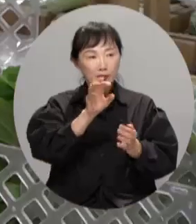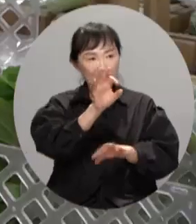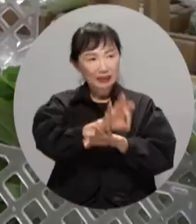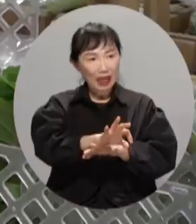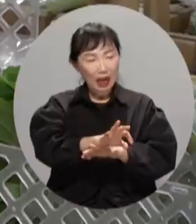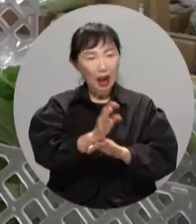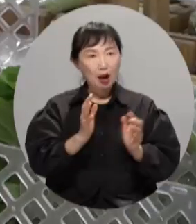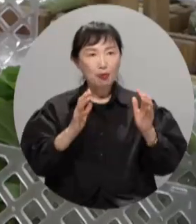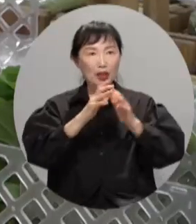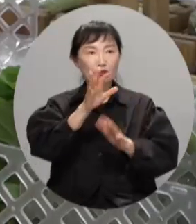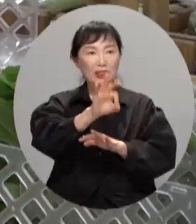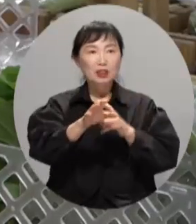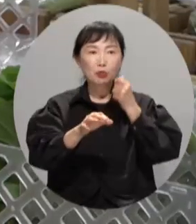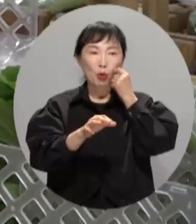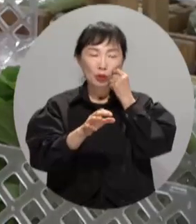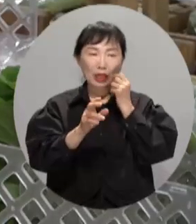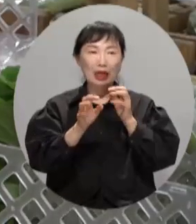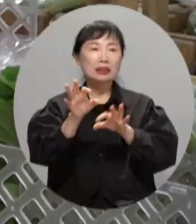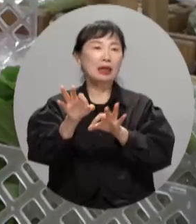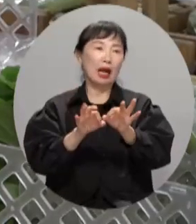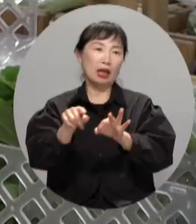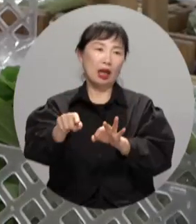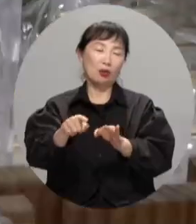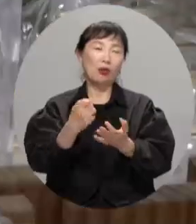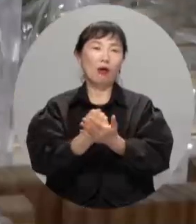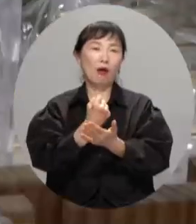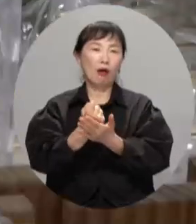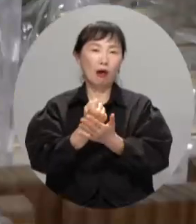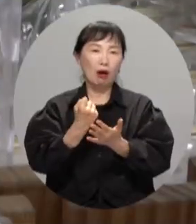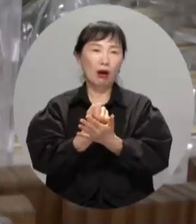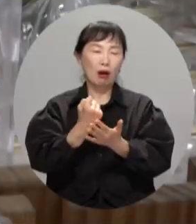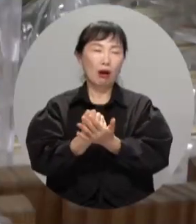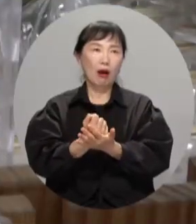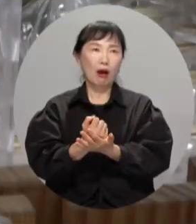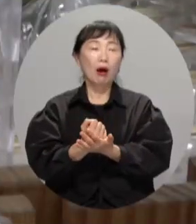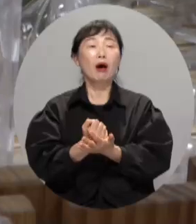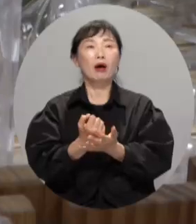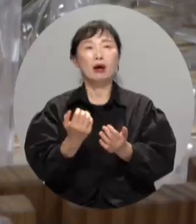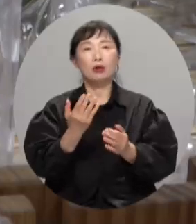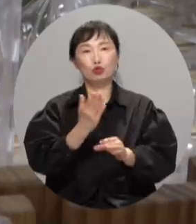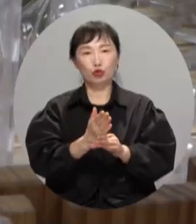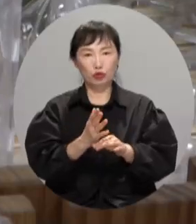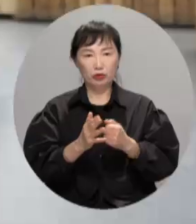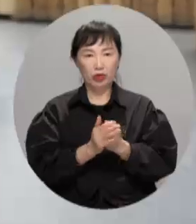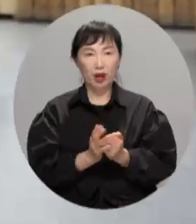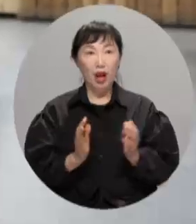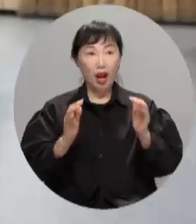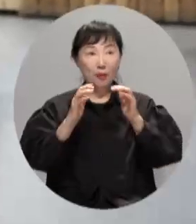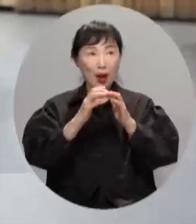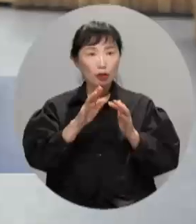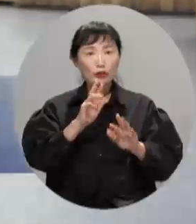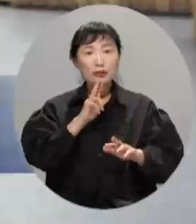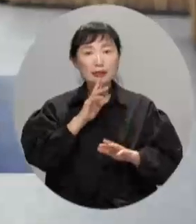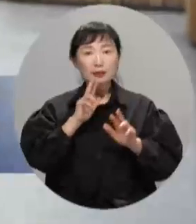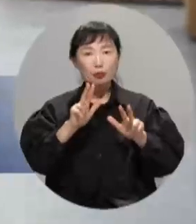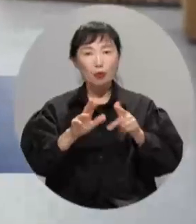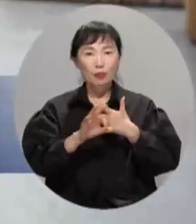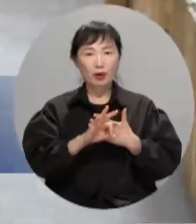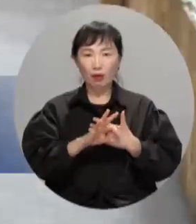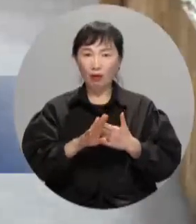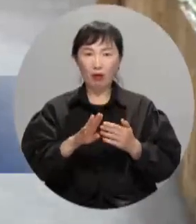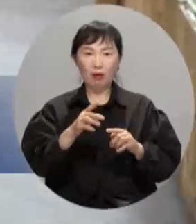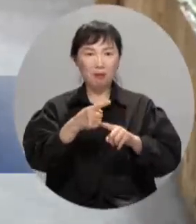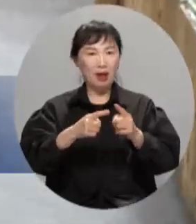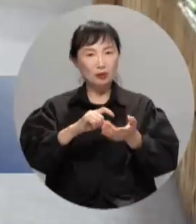구하지 못하는 매장 측도 안타까운 마음에 발만 구르고 있습니다. 배추가 지금 공급이 안 되는